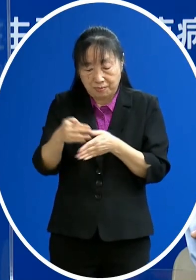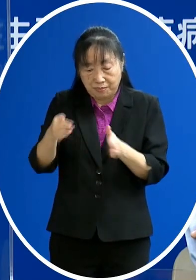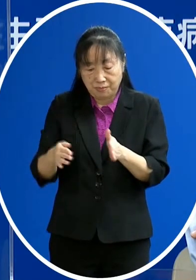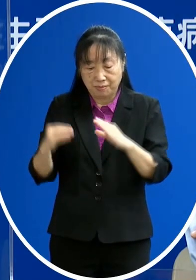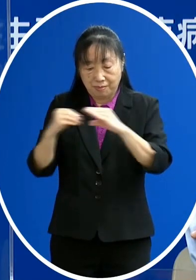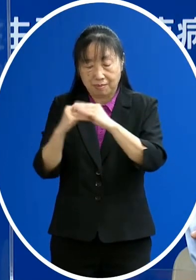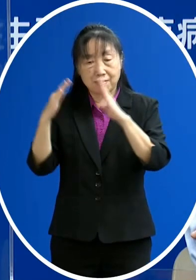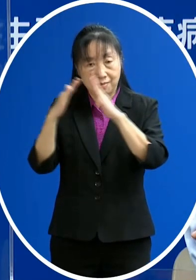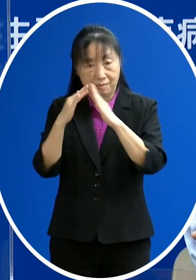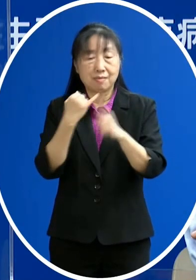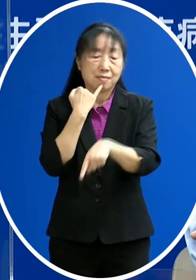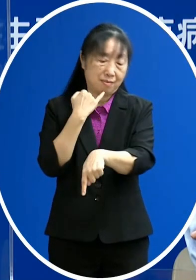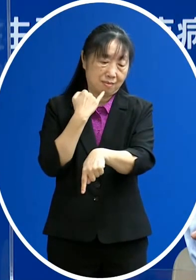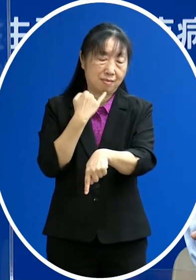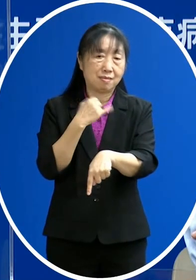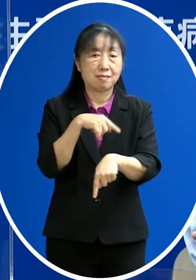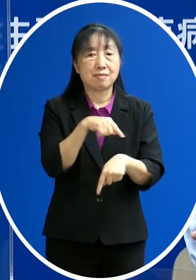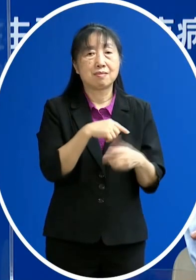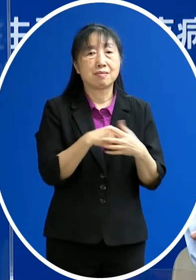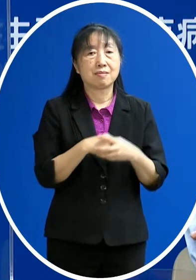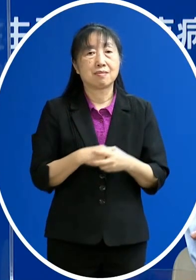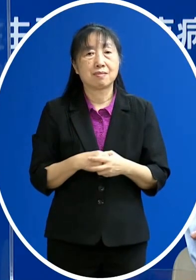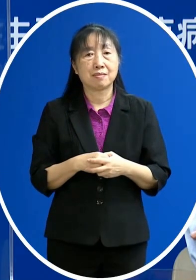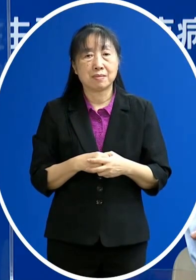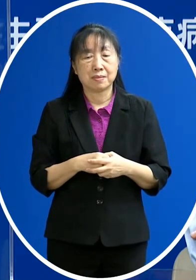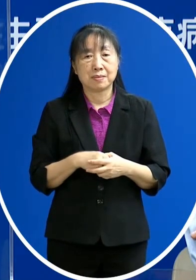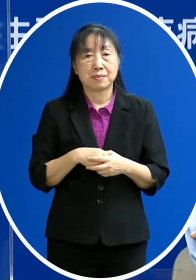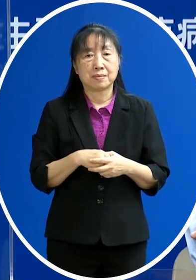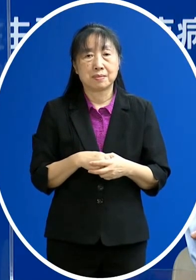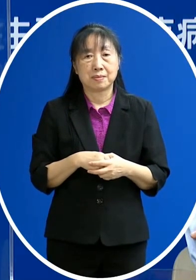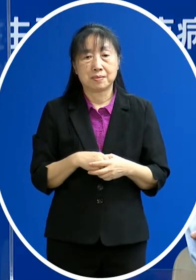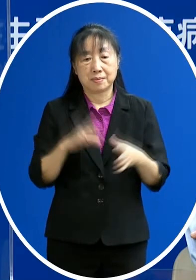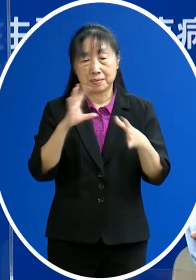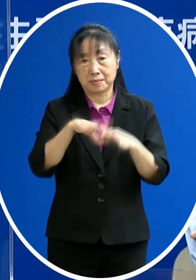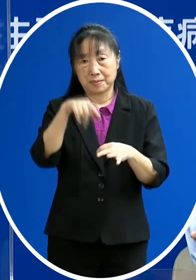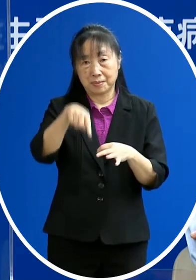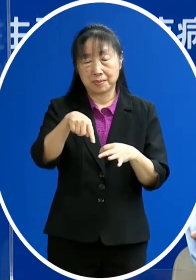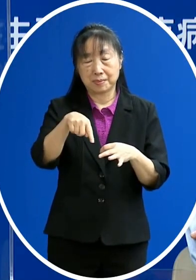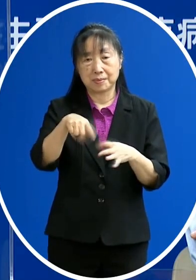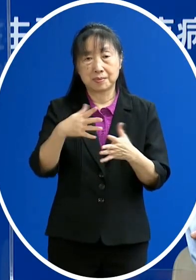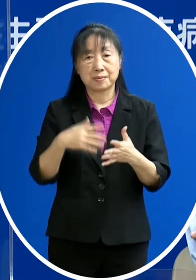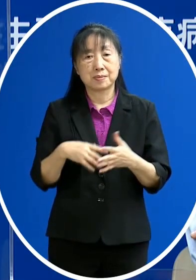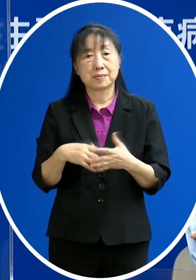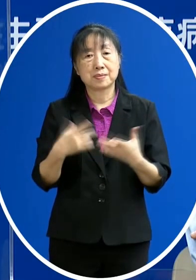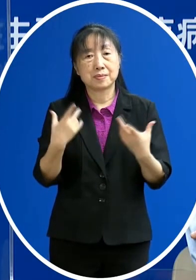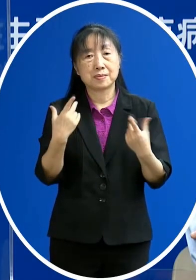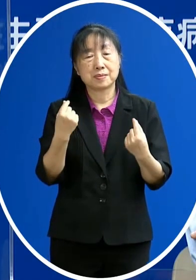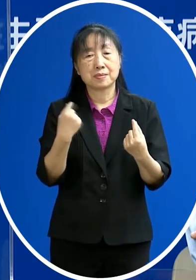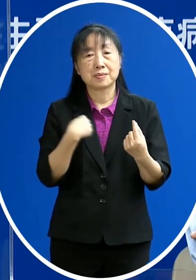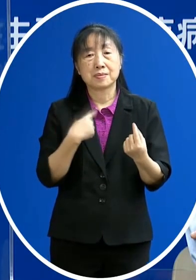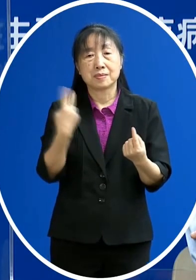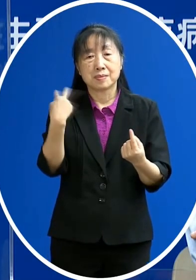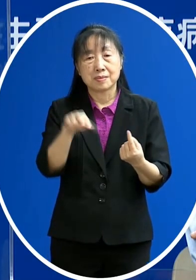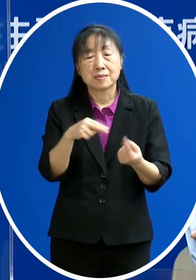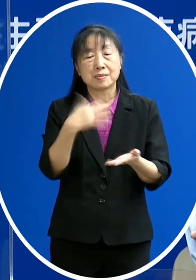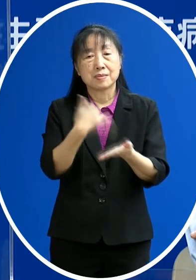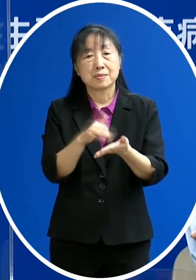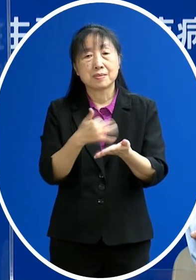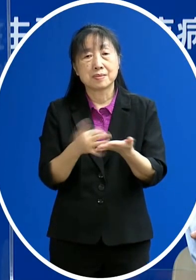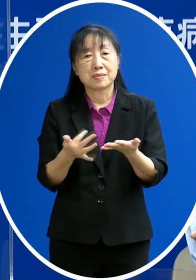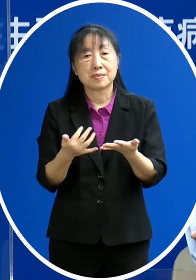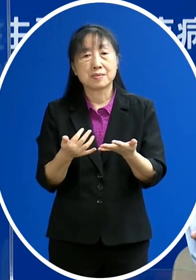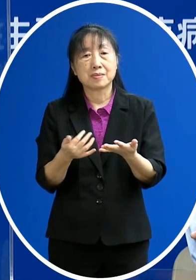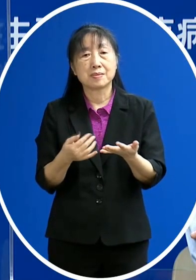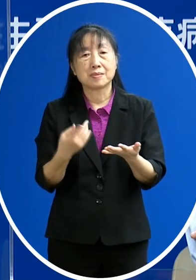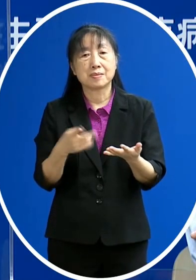房，好，那就可以。好，所以在这里面就是要还是要最后接触日子，最后